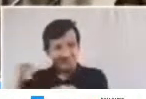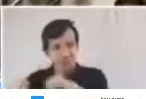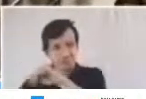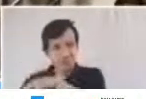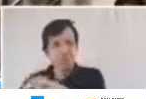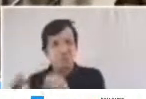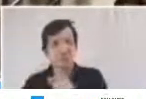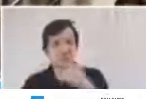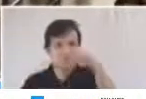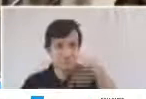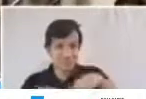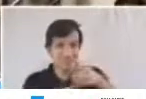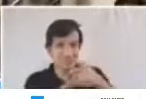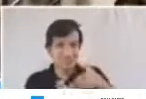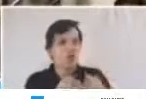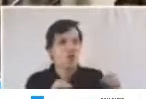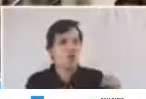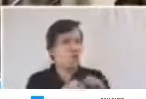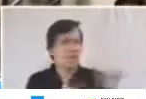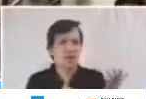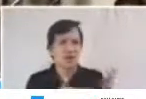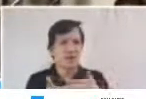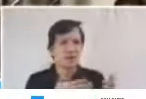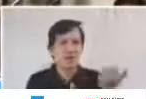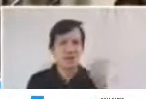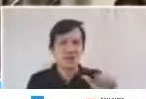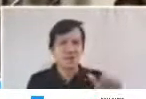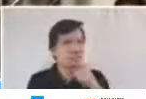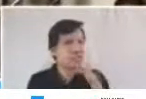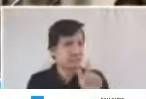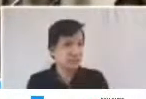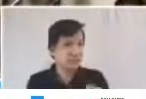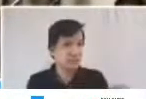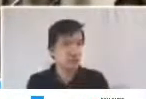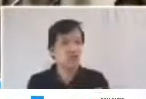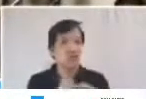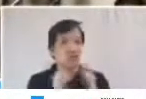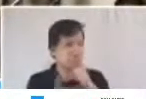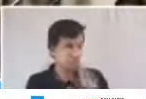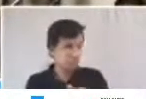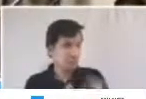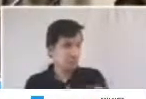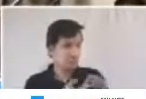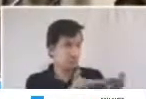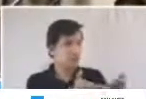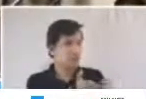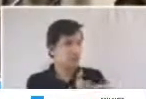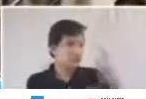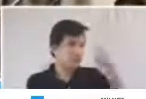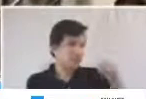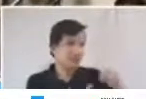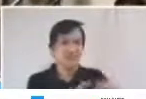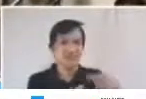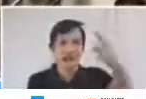natin ngayon, Yusek, kung kailangan nating mag-impose. But of course, this will have to